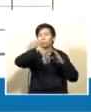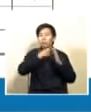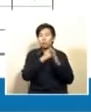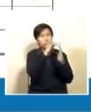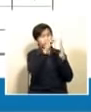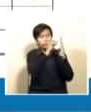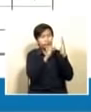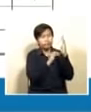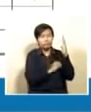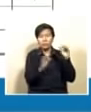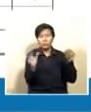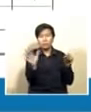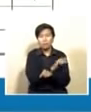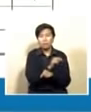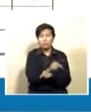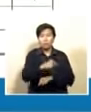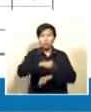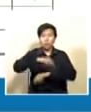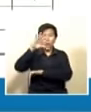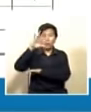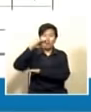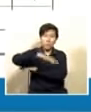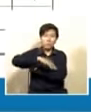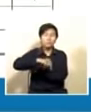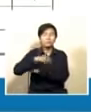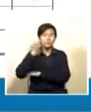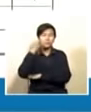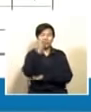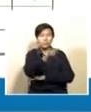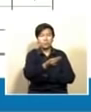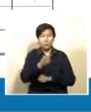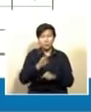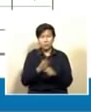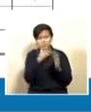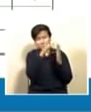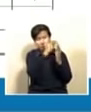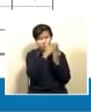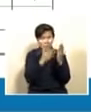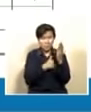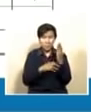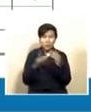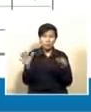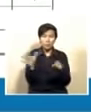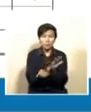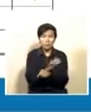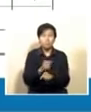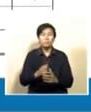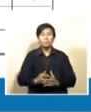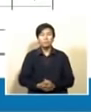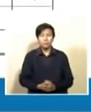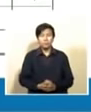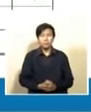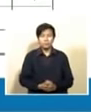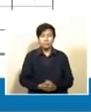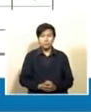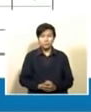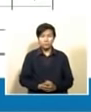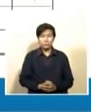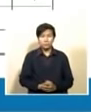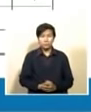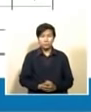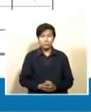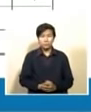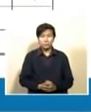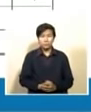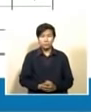ที่มีความจำเป็นต้องสัมผัสใกล้ชิดกับพี่น้องประชาชนที่อาจติดเชื้อนะครับตรงนี้ก็จะได้รับ